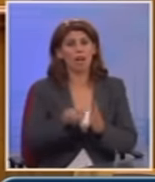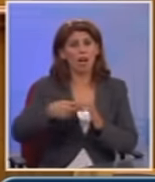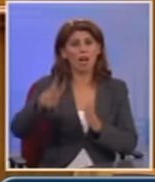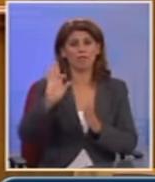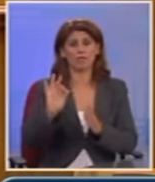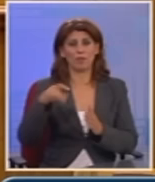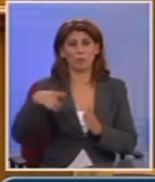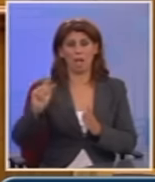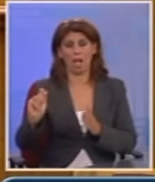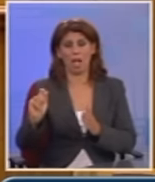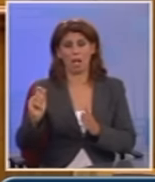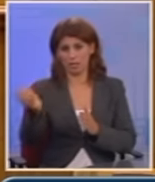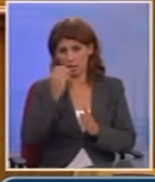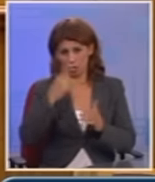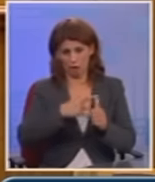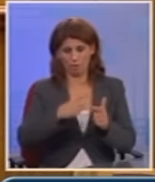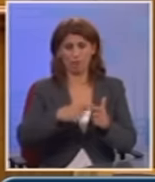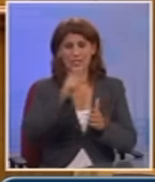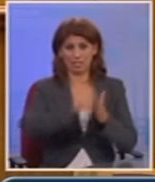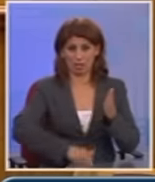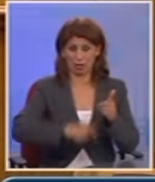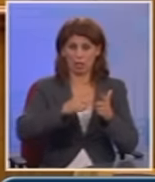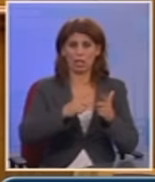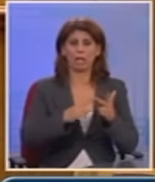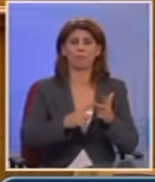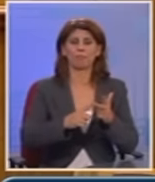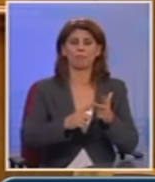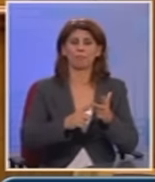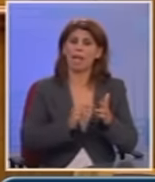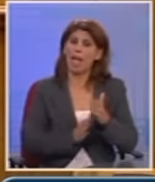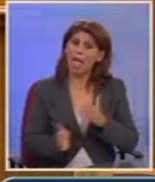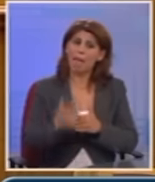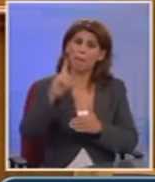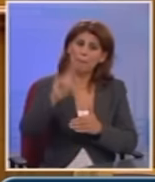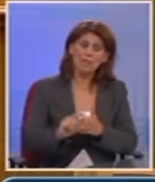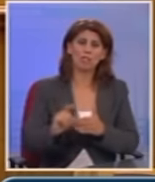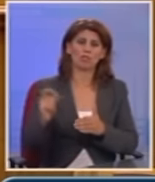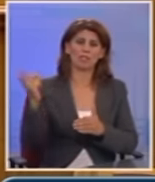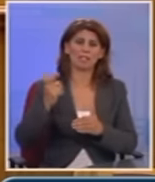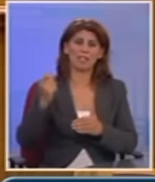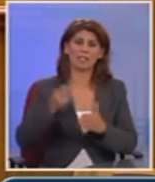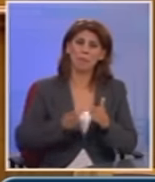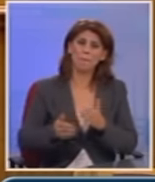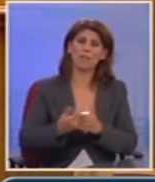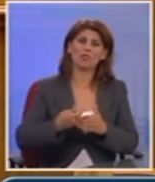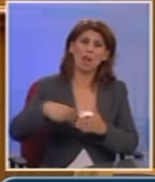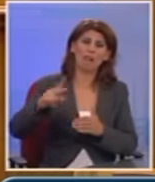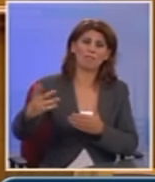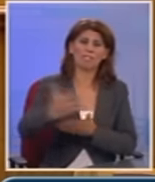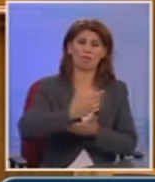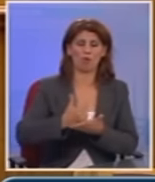ΦΠΑ στα τρόφιμα, στα ξενοδοχεία, την έμεση μείωση των συντάξεων μέσω αύξησης των